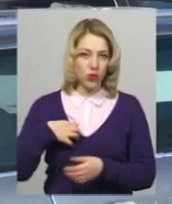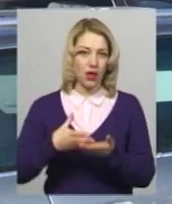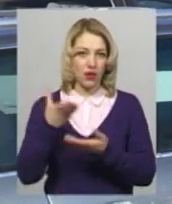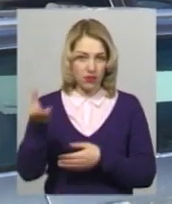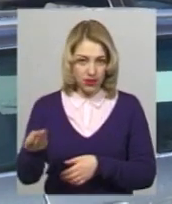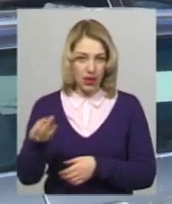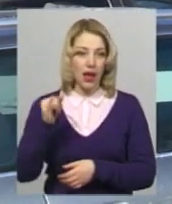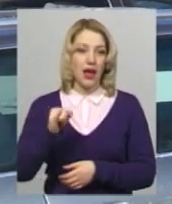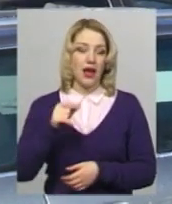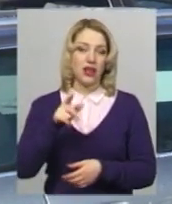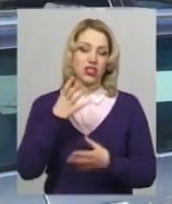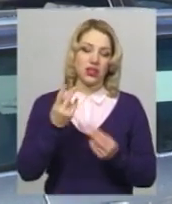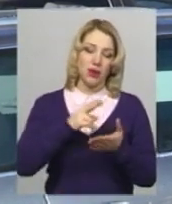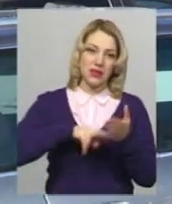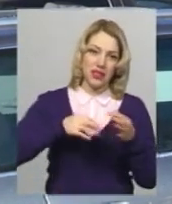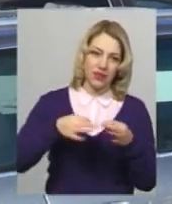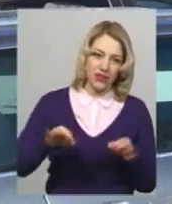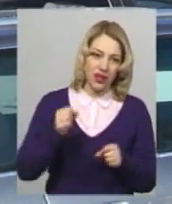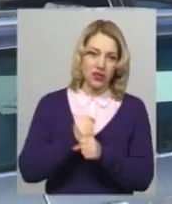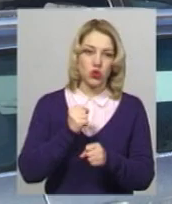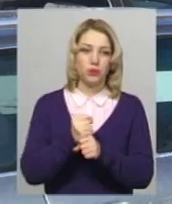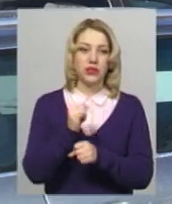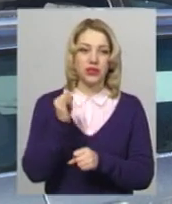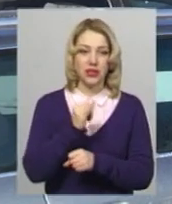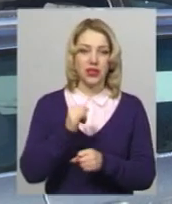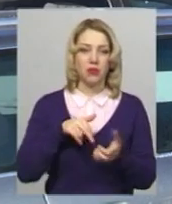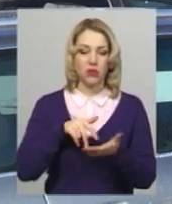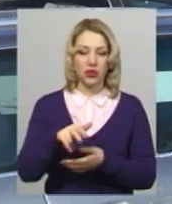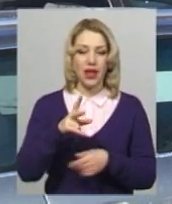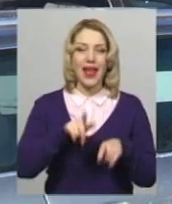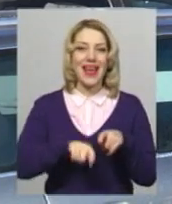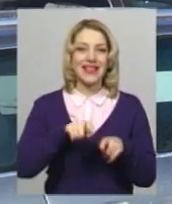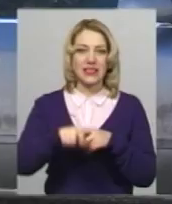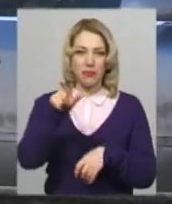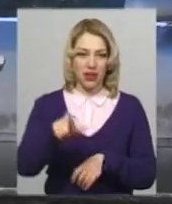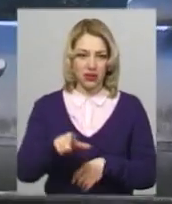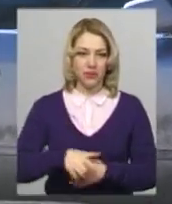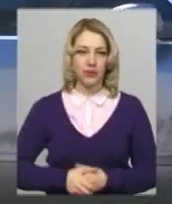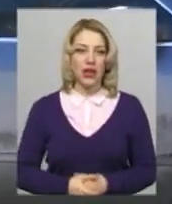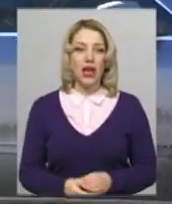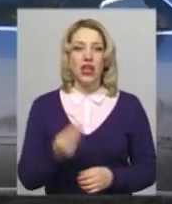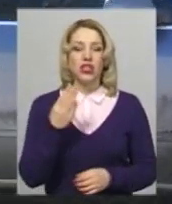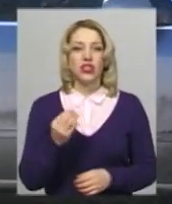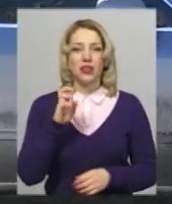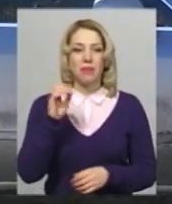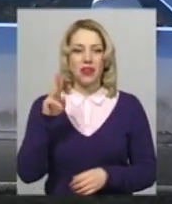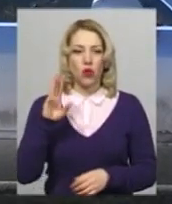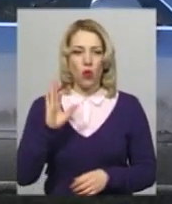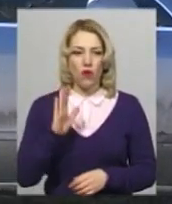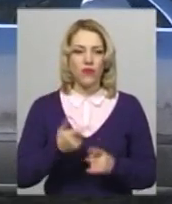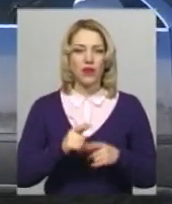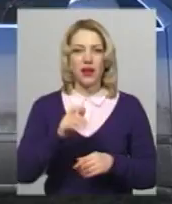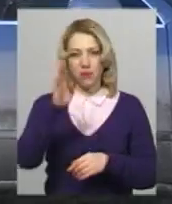Там ще сертифікат треба зробити і прийти експерт. Експерт вже прийшов. Андрій Щебетко – власник автівки з